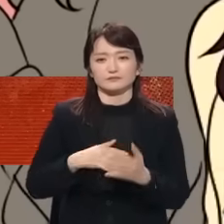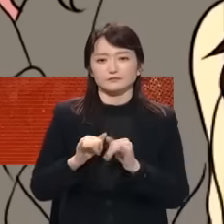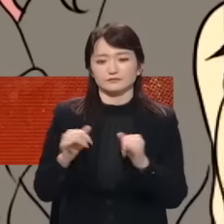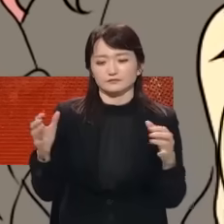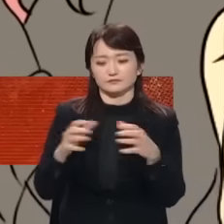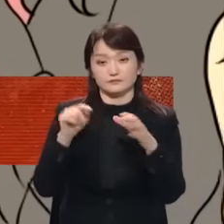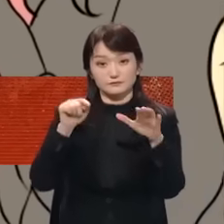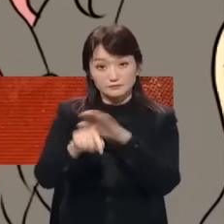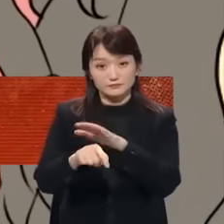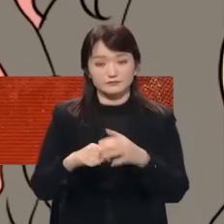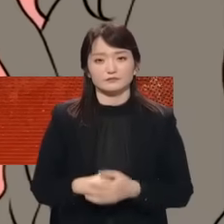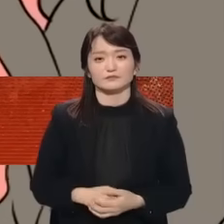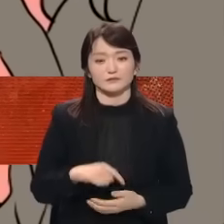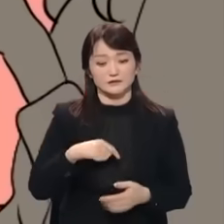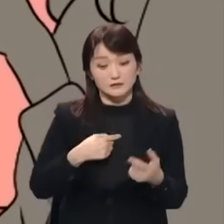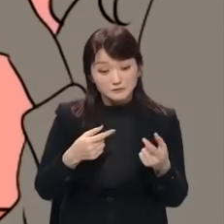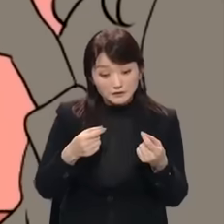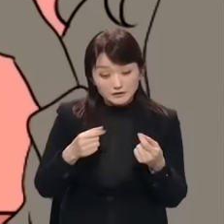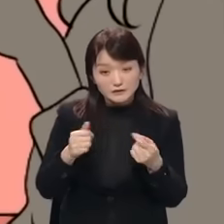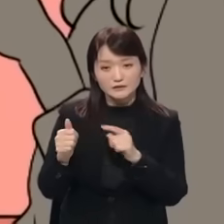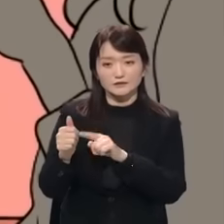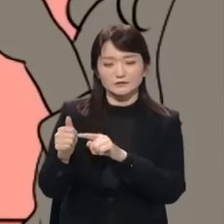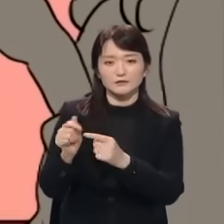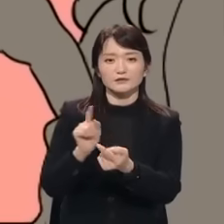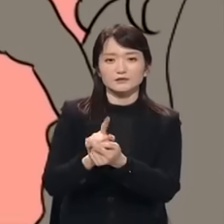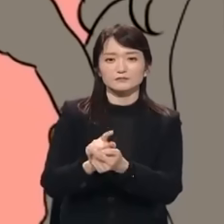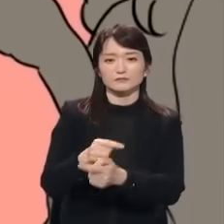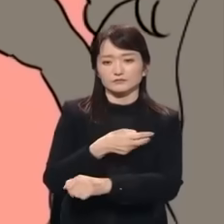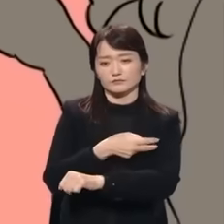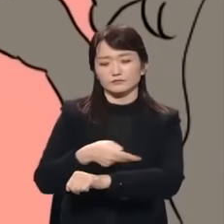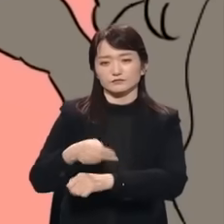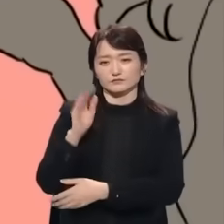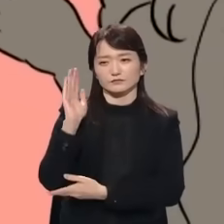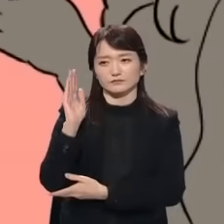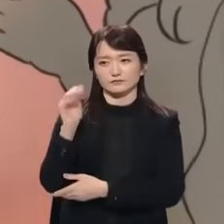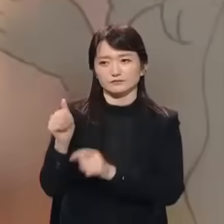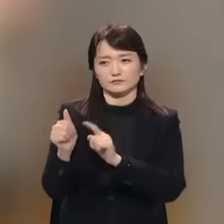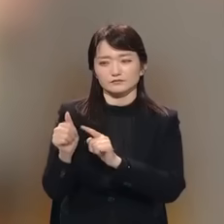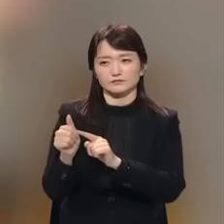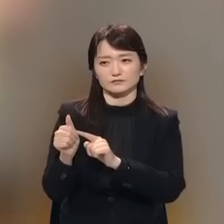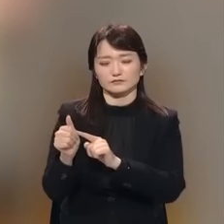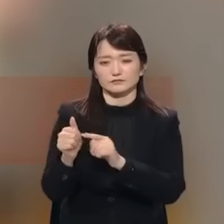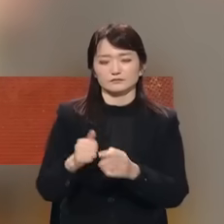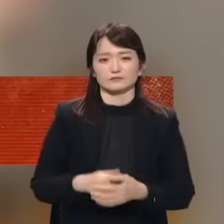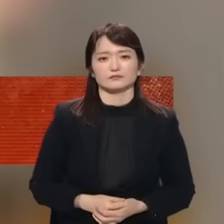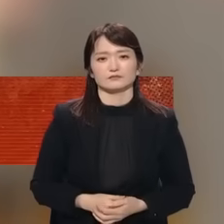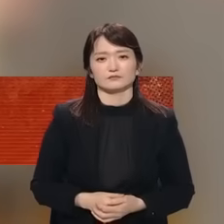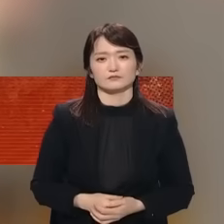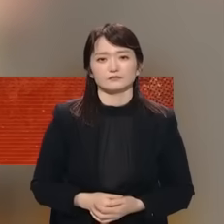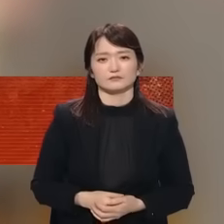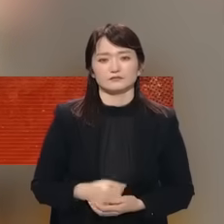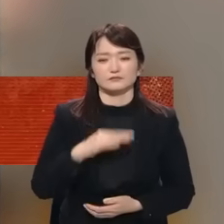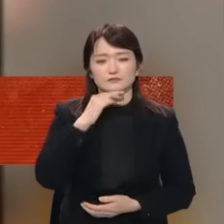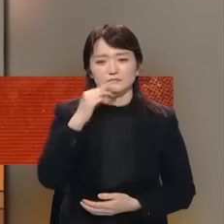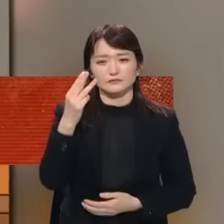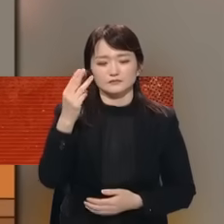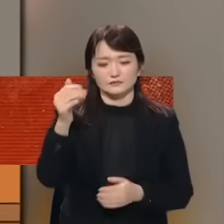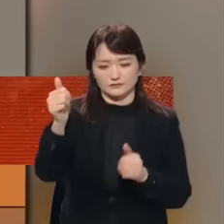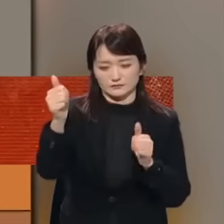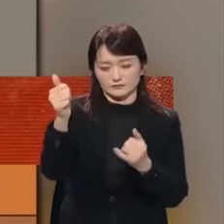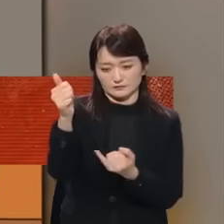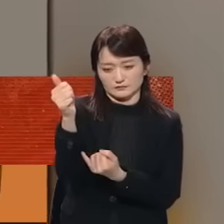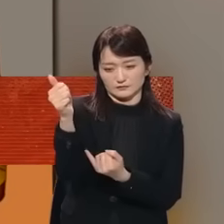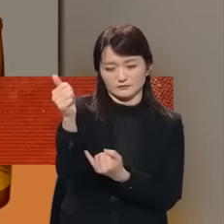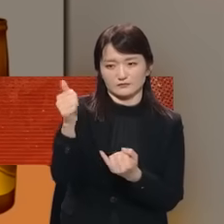돌싱남 한 명을 만나게 된 겁니다 수영 강사로 일하고 있는 세살 년상 남성이었던 자세히 보니까 어 나랑 좀 비슷한 면이 있었던